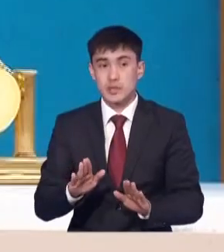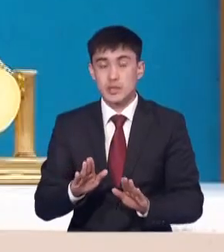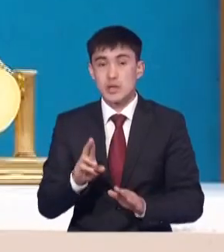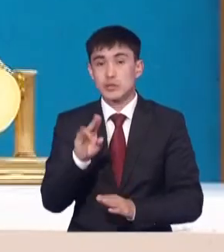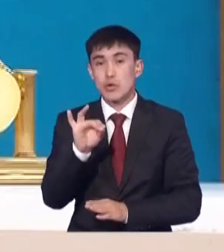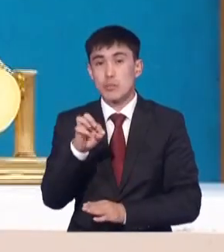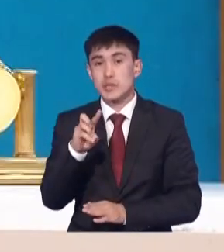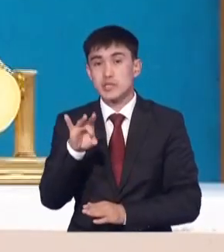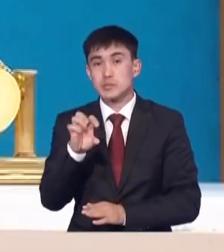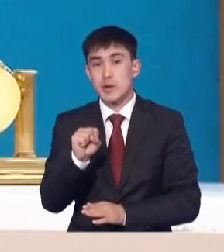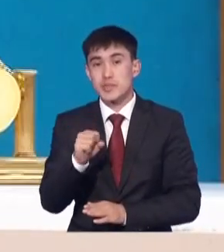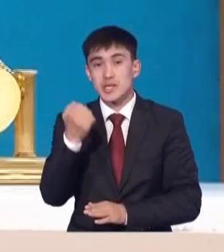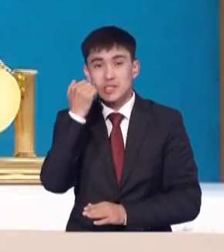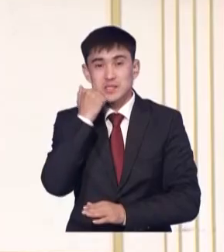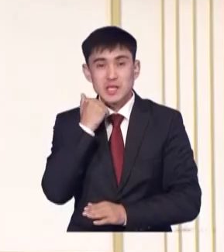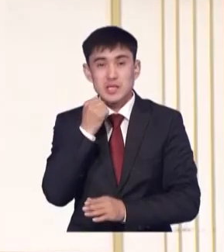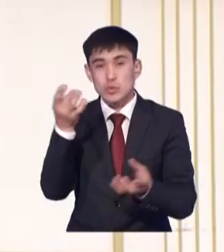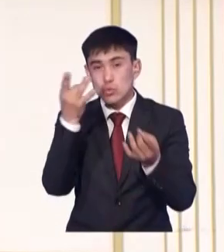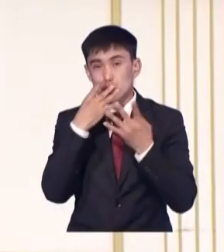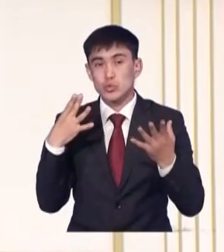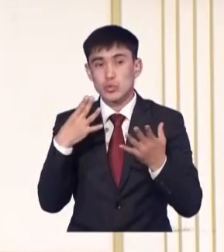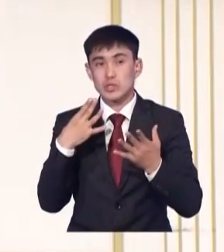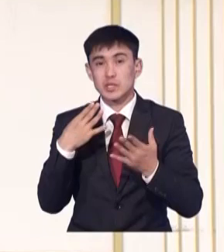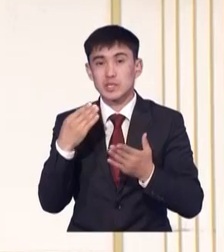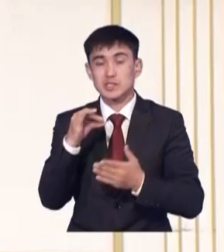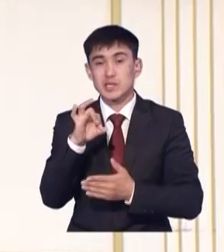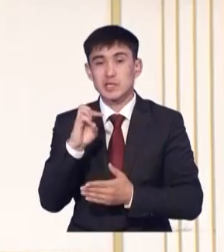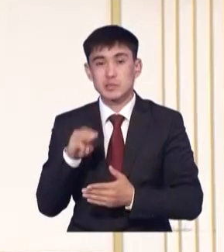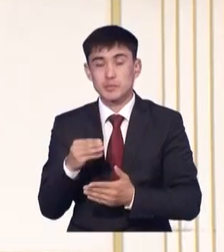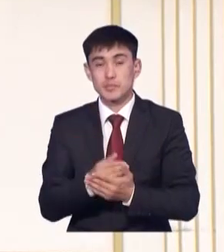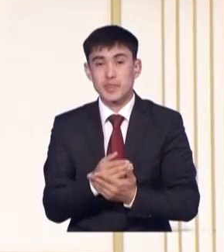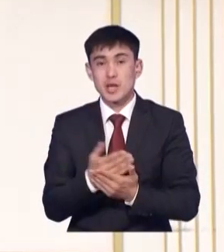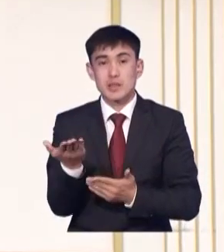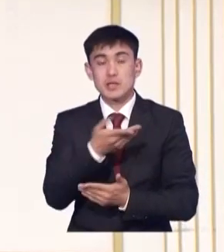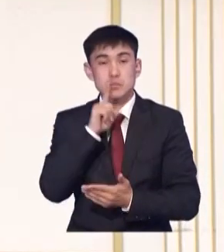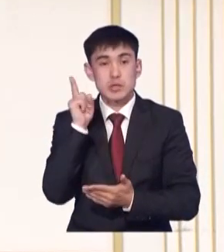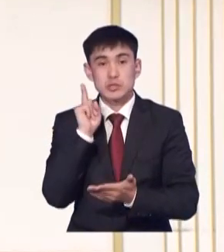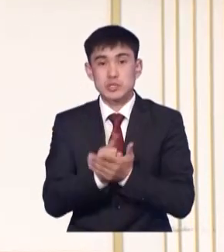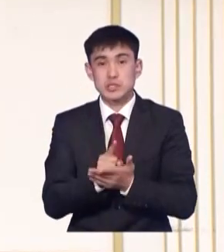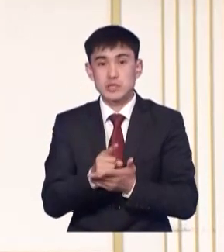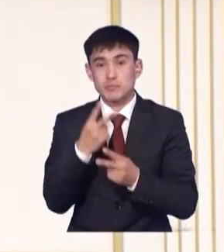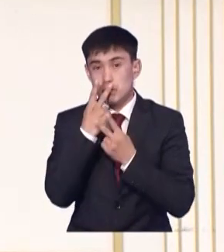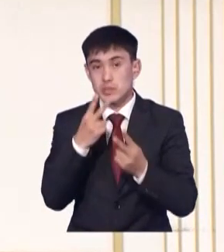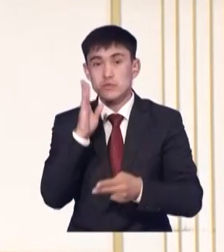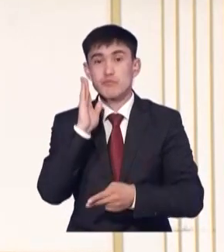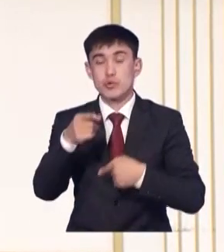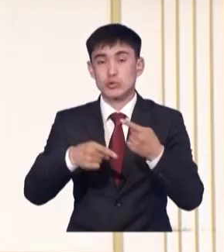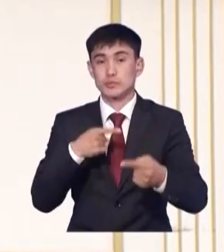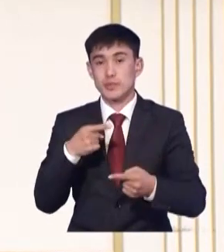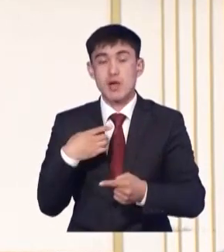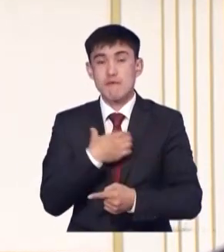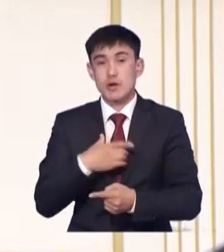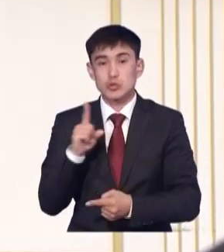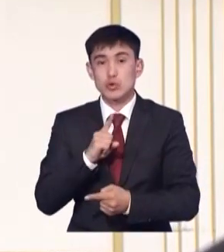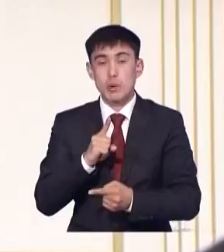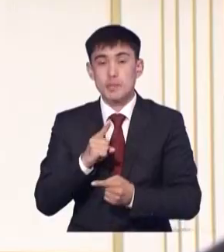догматизма и застарелых культурных стереотипов. Наша молодежь должна все время смотреть вперед. Важно,